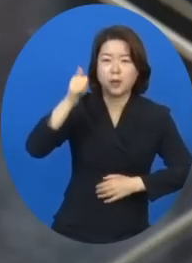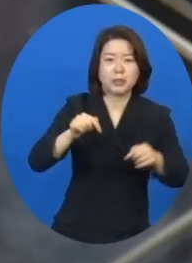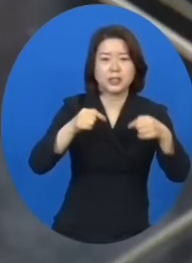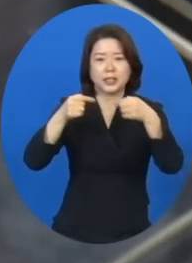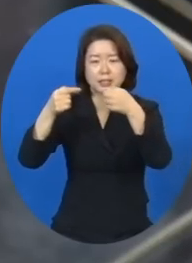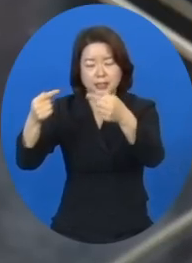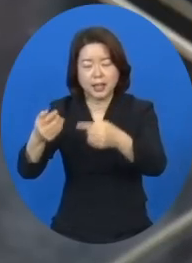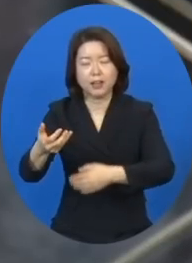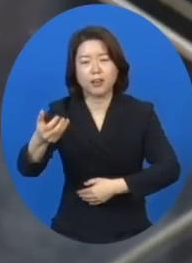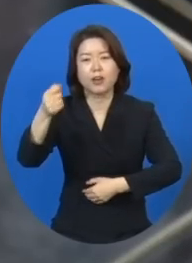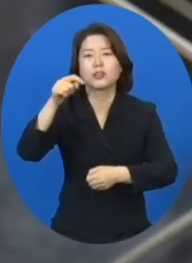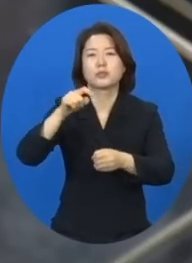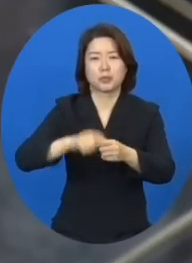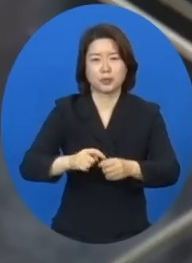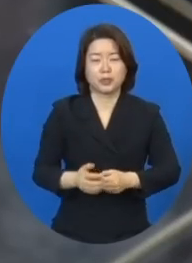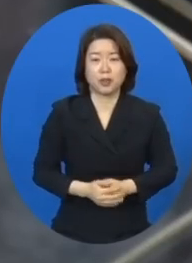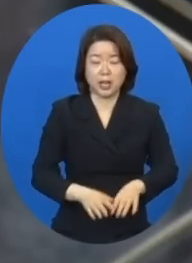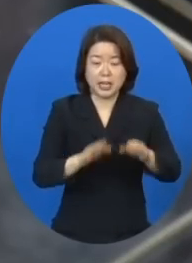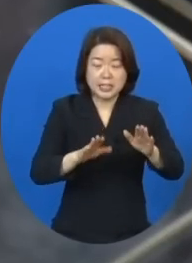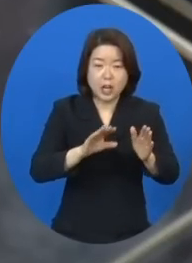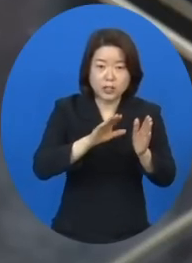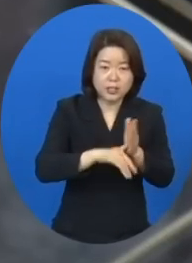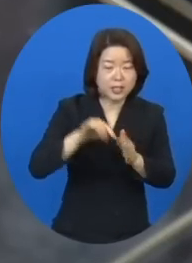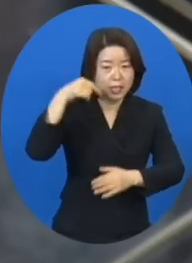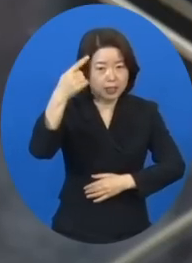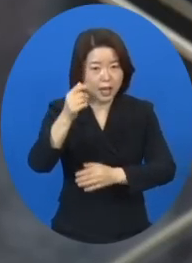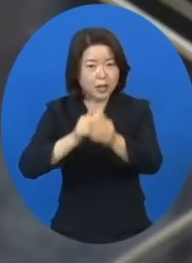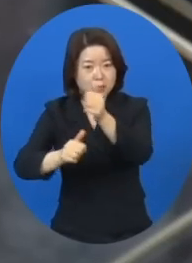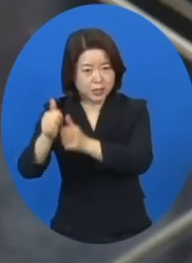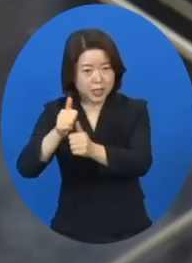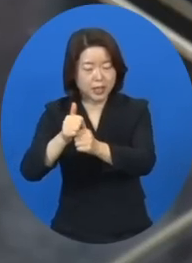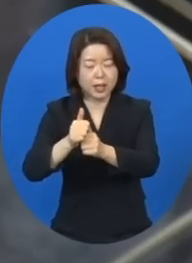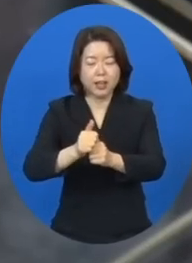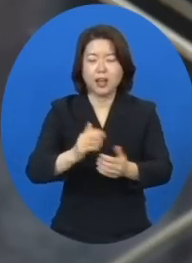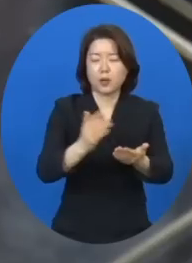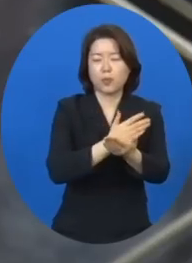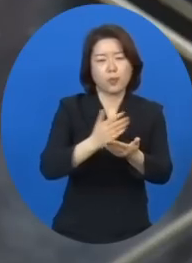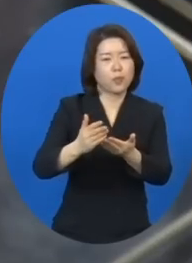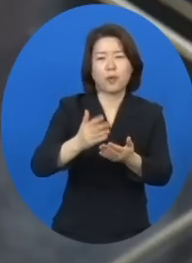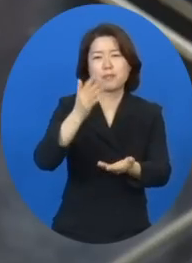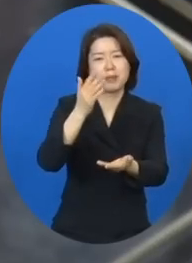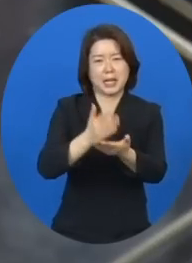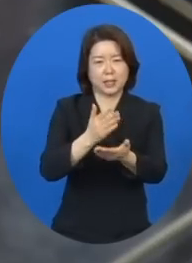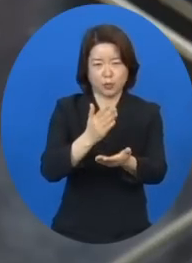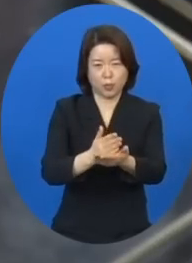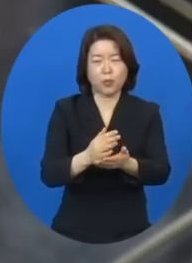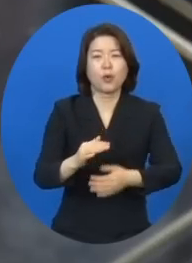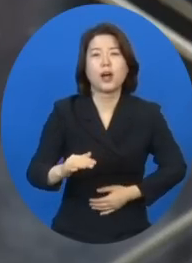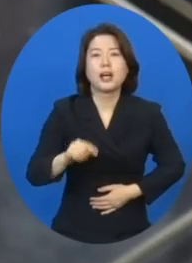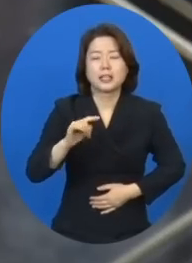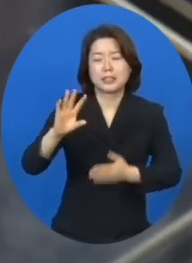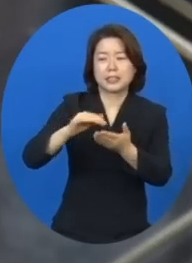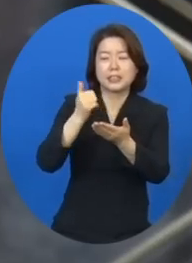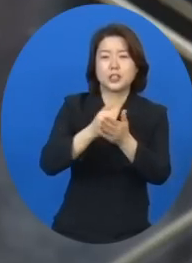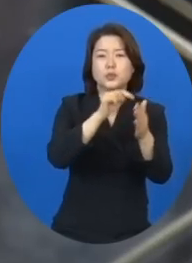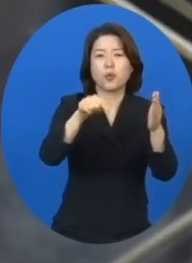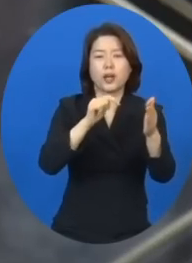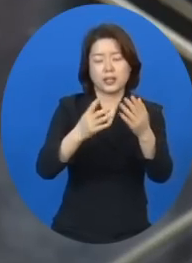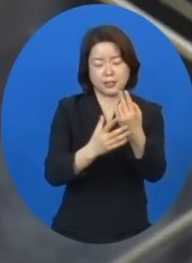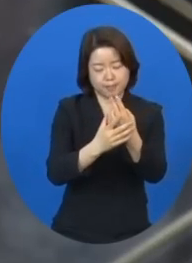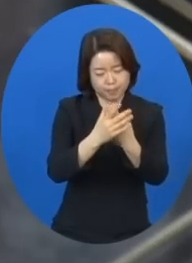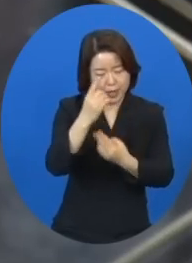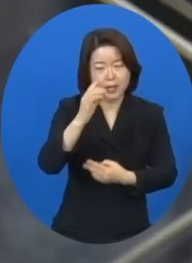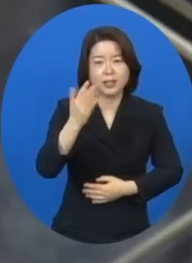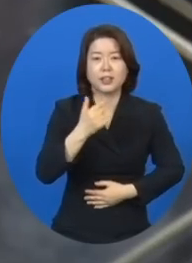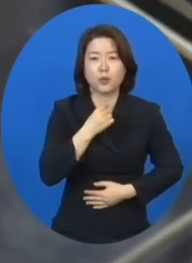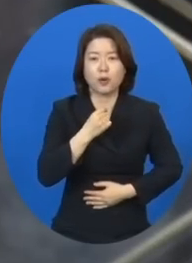하심이라. 현 세대와 다음 세대가 세대의 구분으로만 나뉘는 것 아니라 그리스도 안에서 하나 되기 원합니다.